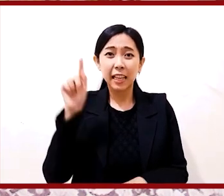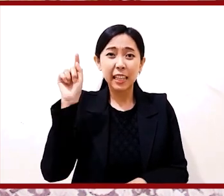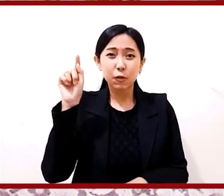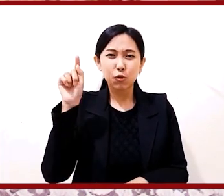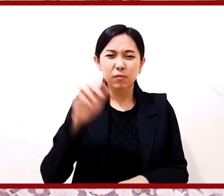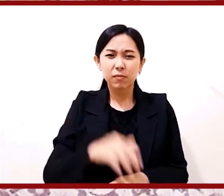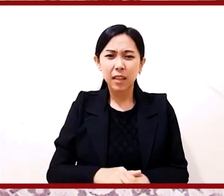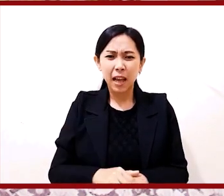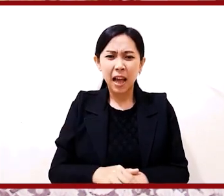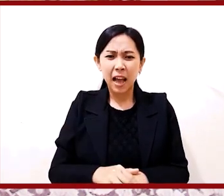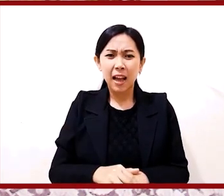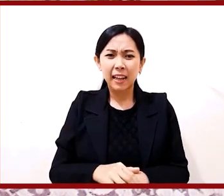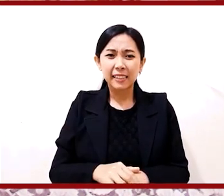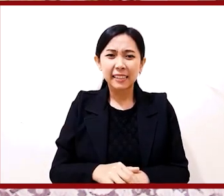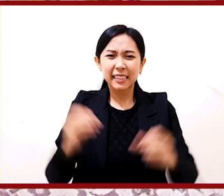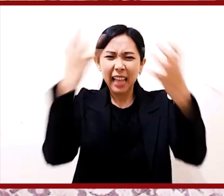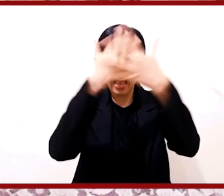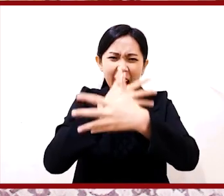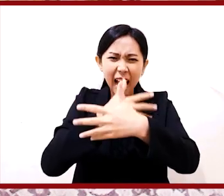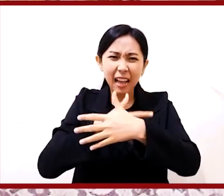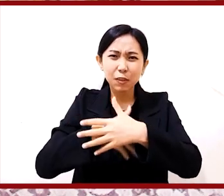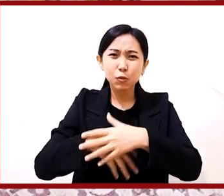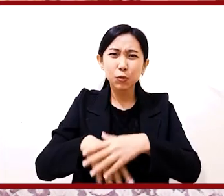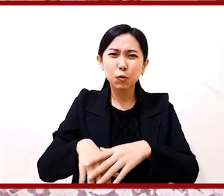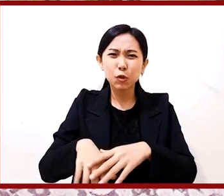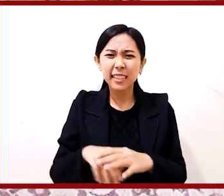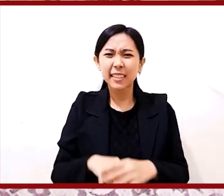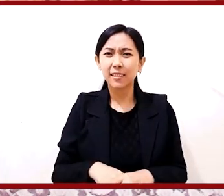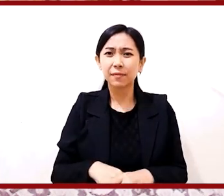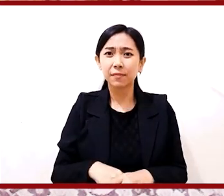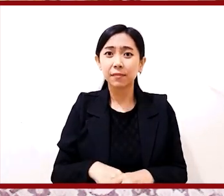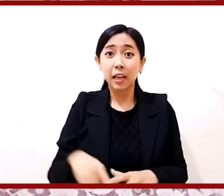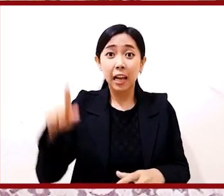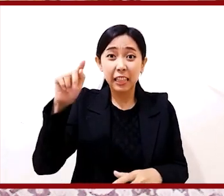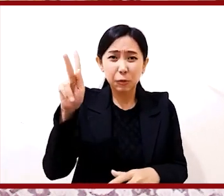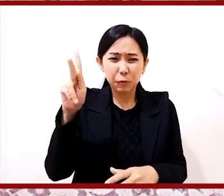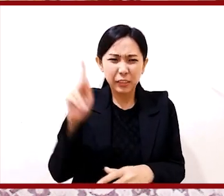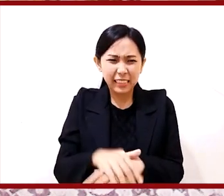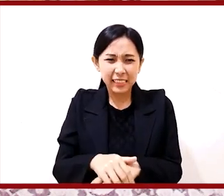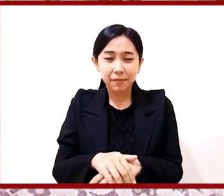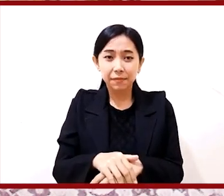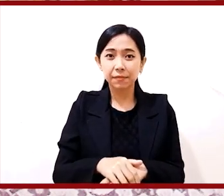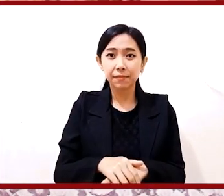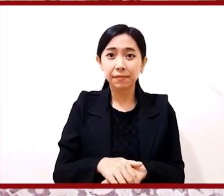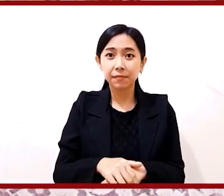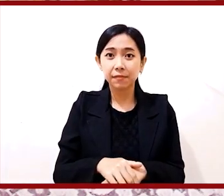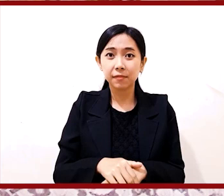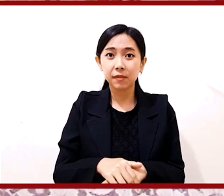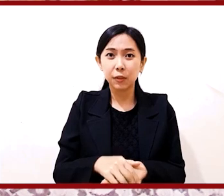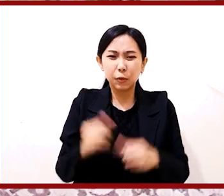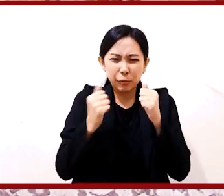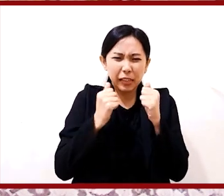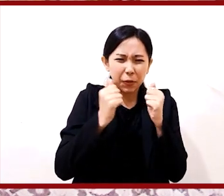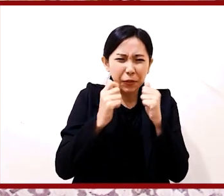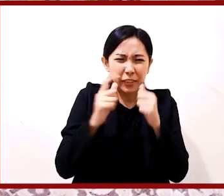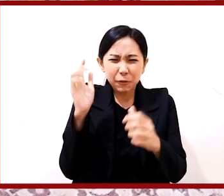dengan kucing. Setiap kali tikus itu mendengar suara kucing, bau kucing, ada jejak kucing, bulu kucing,